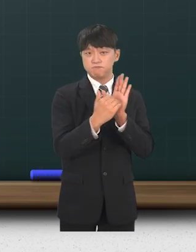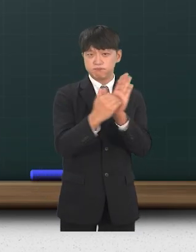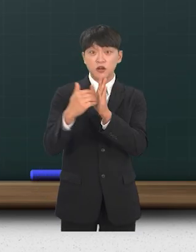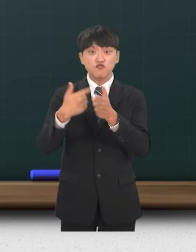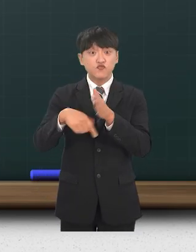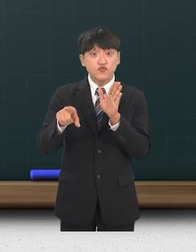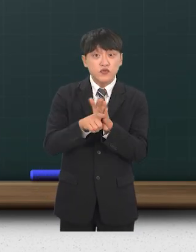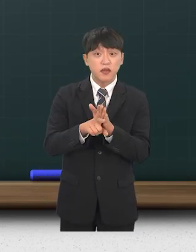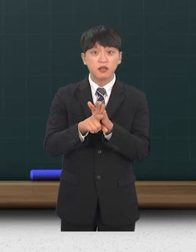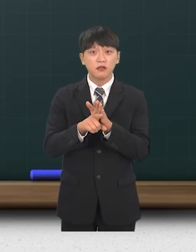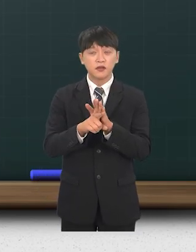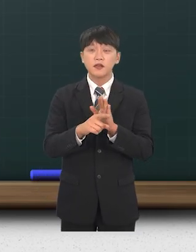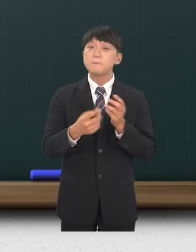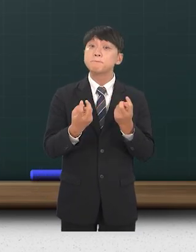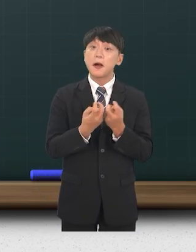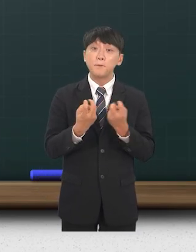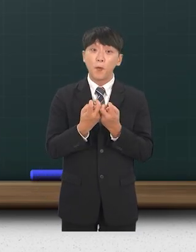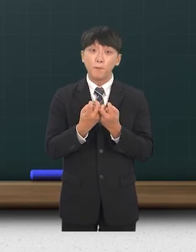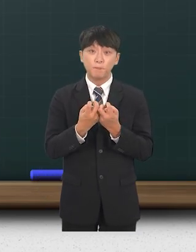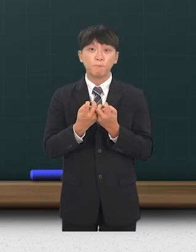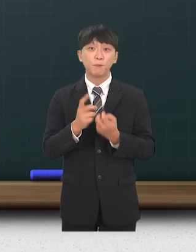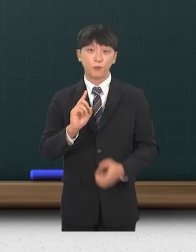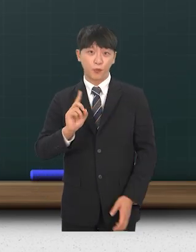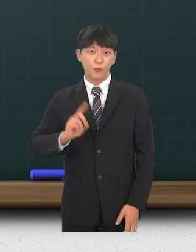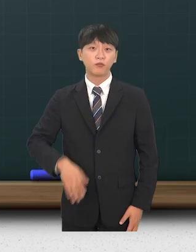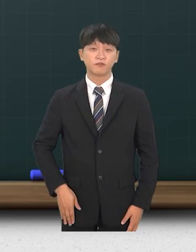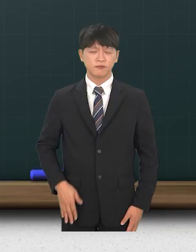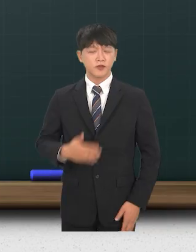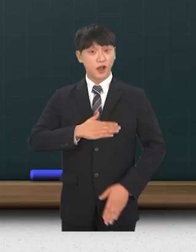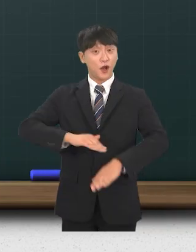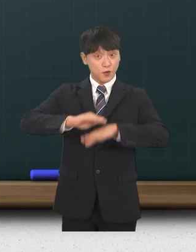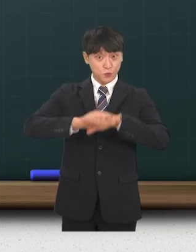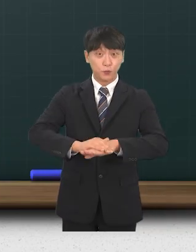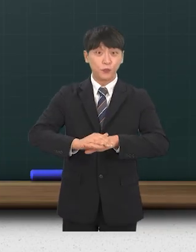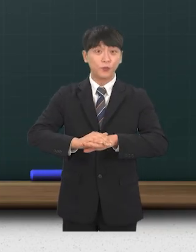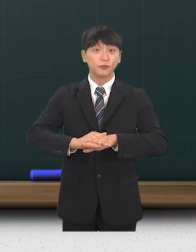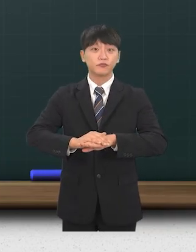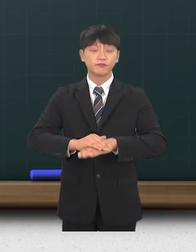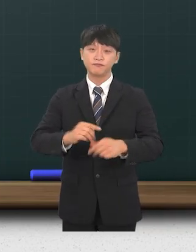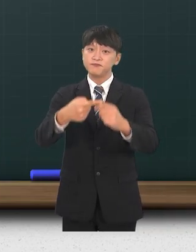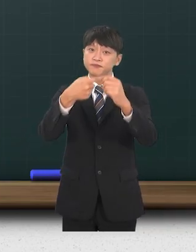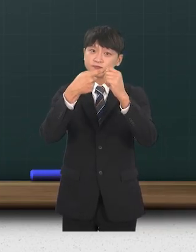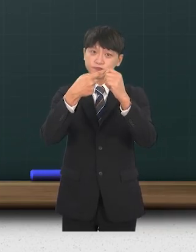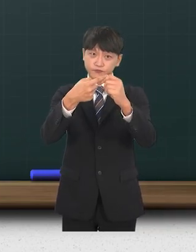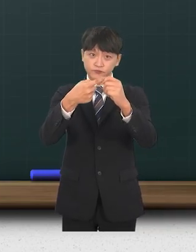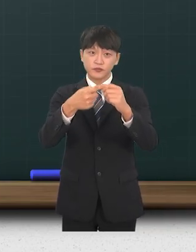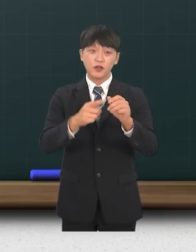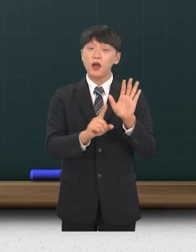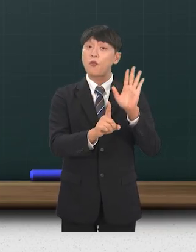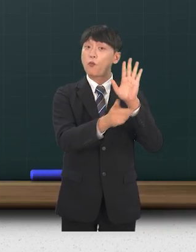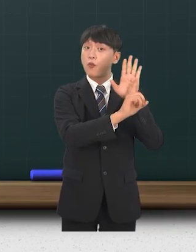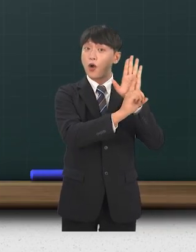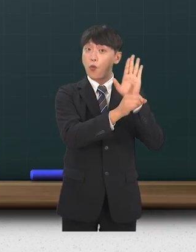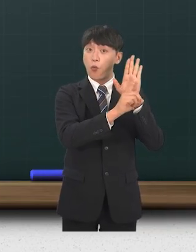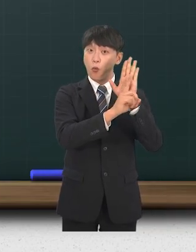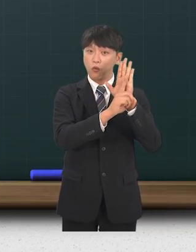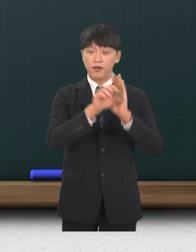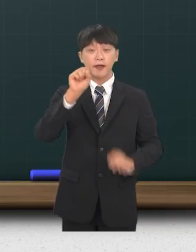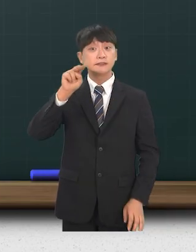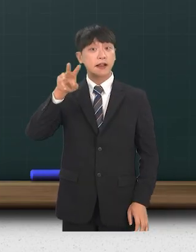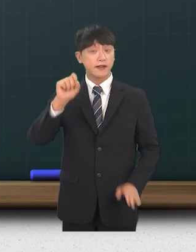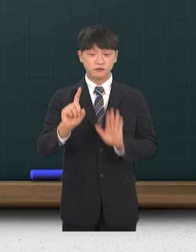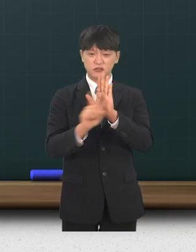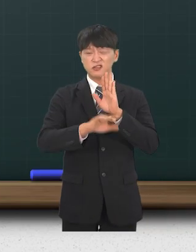위해 우리들이 실천할 수 있는 사전 예방 요령, 똑똑히 알아둡시다. 첫째, 마약 광고와 마약